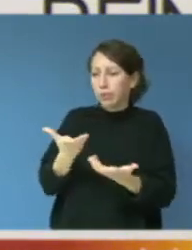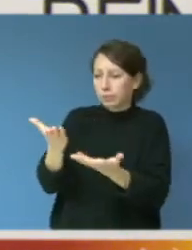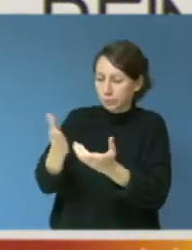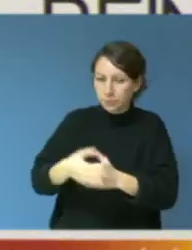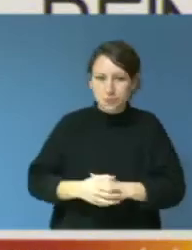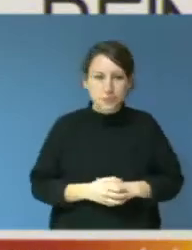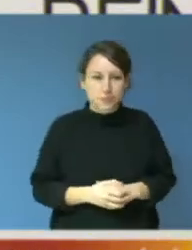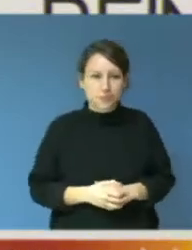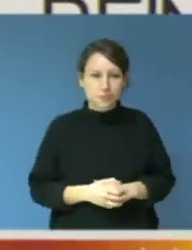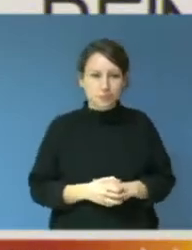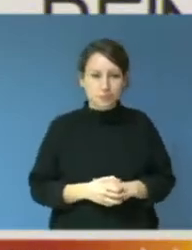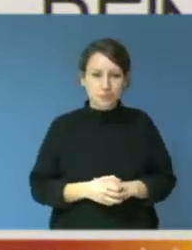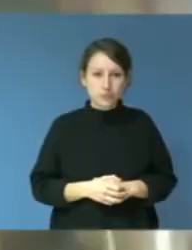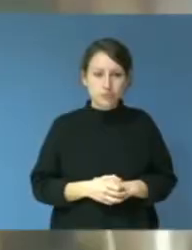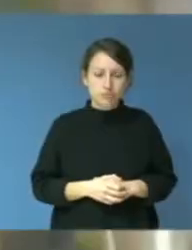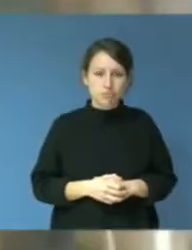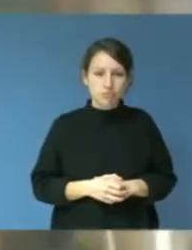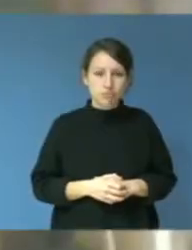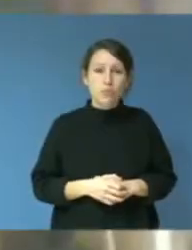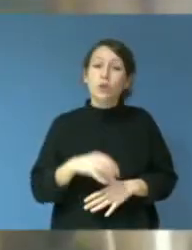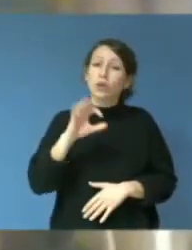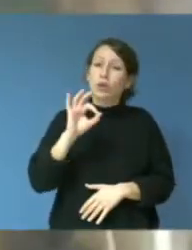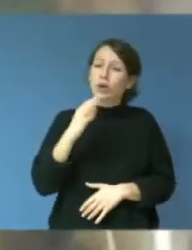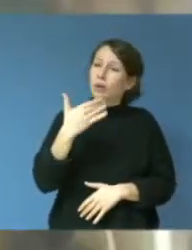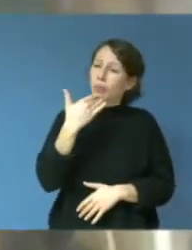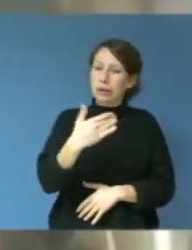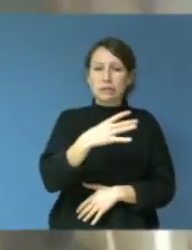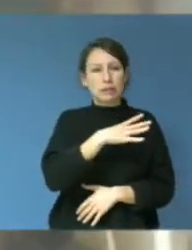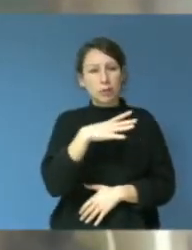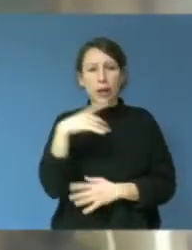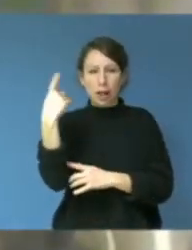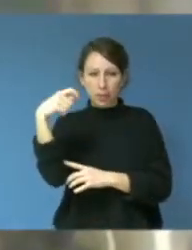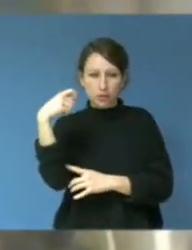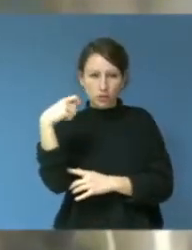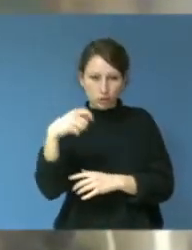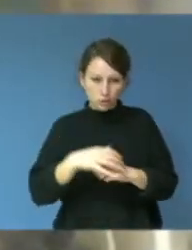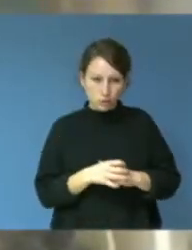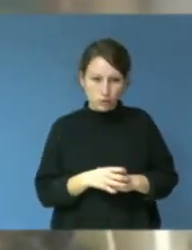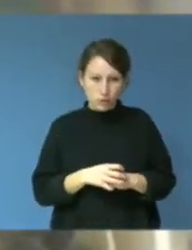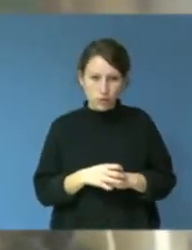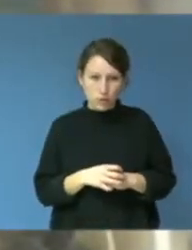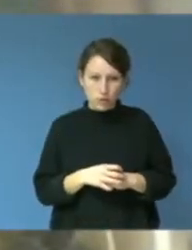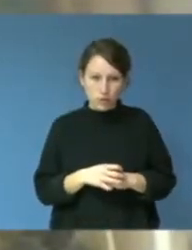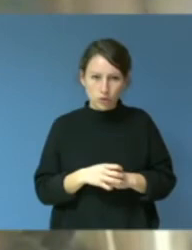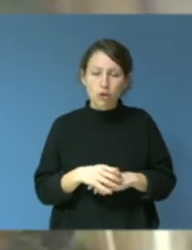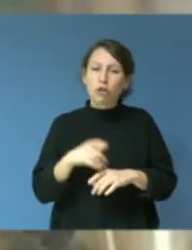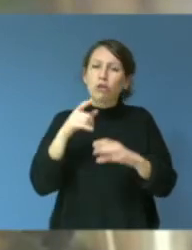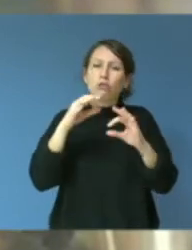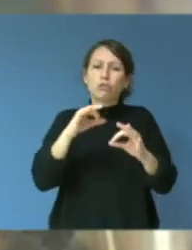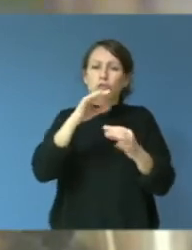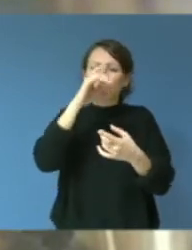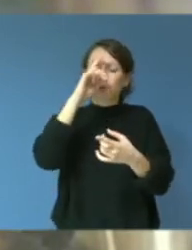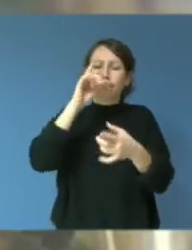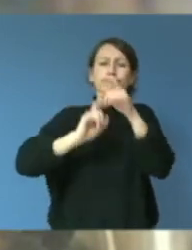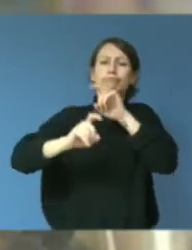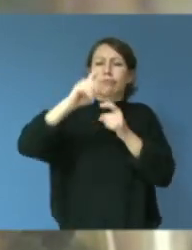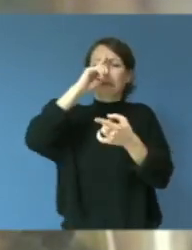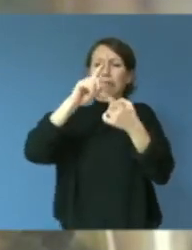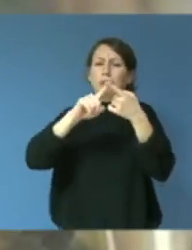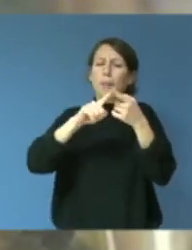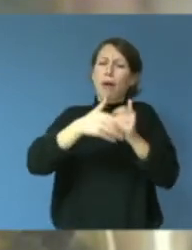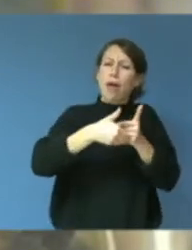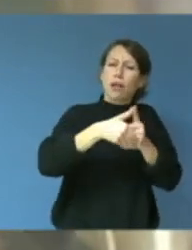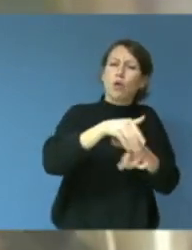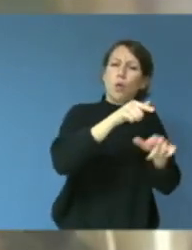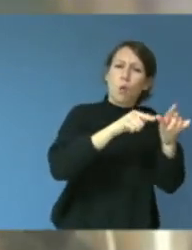Oui, merci Madame la Présidente. Je voudrais revenir après vote sur la délibération qui concerne l'aide au loyer et revenir également sur les propositions de